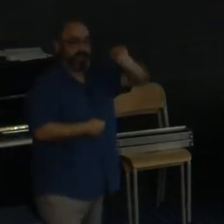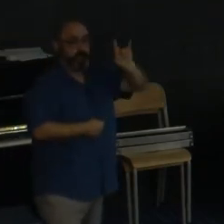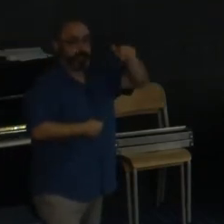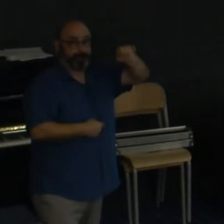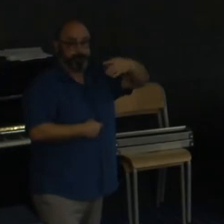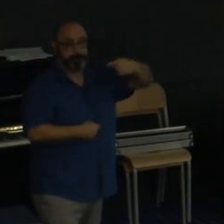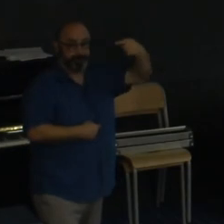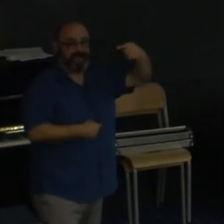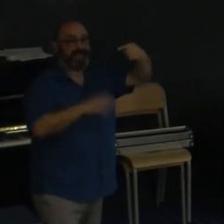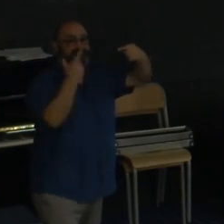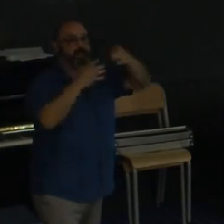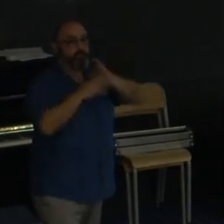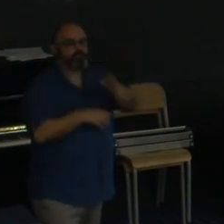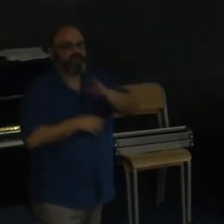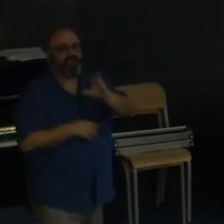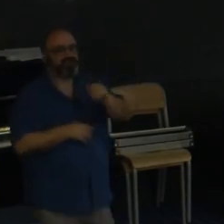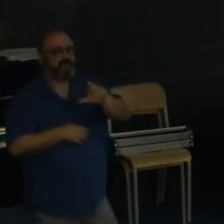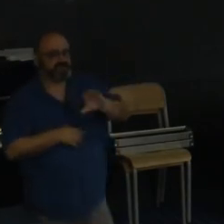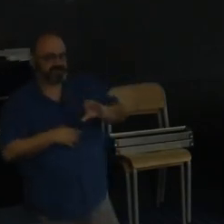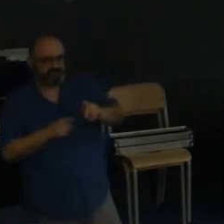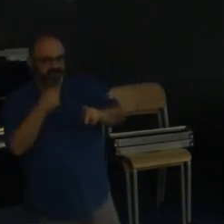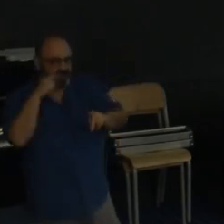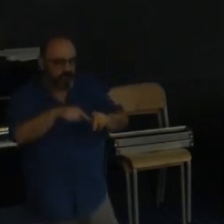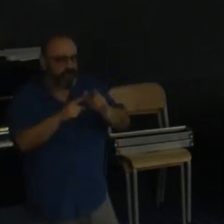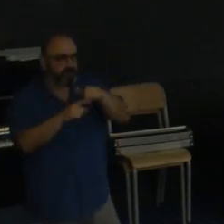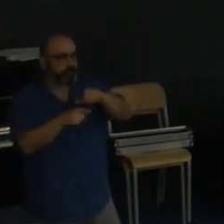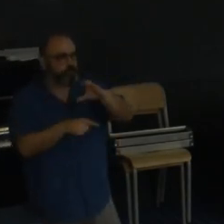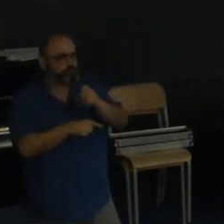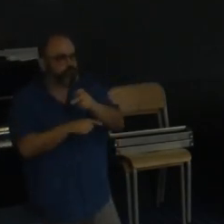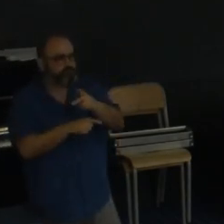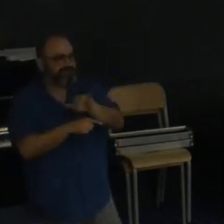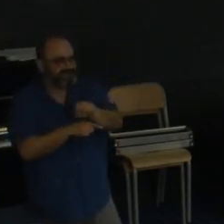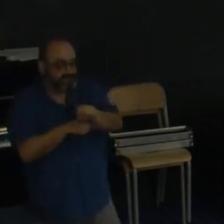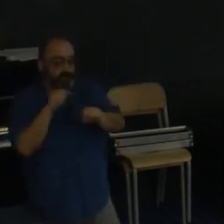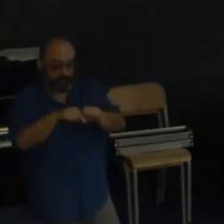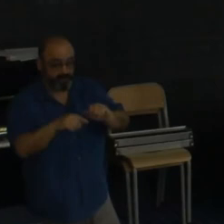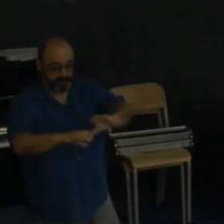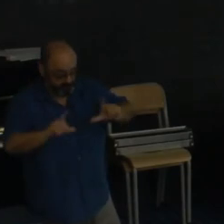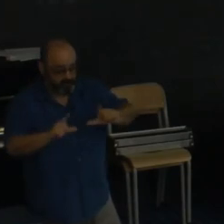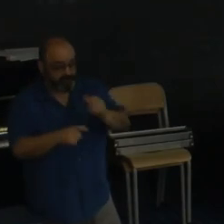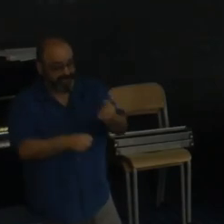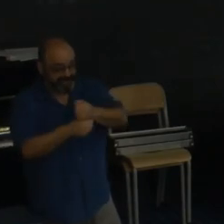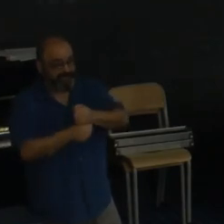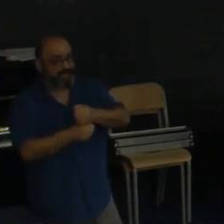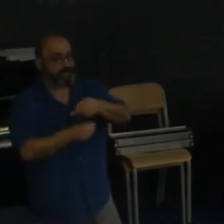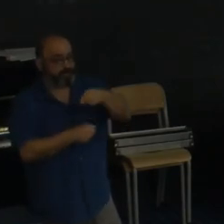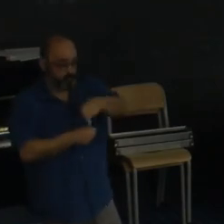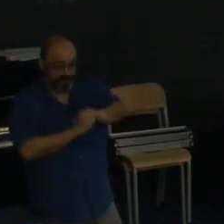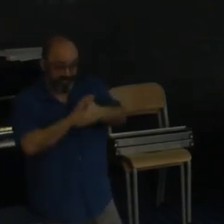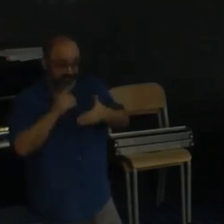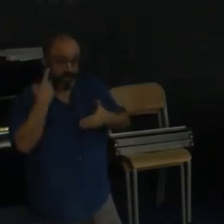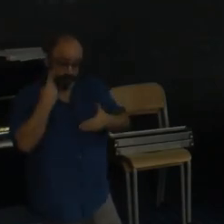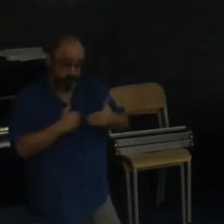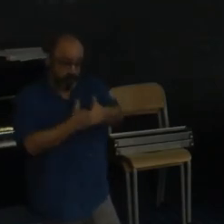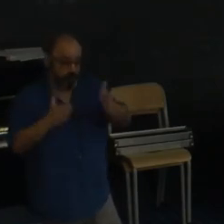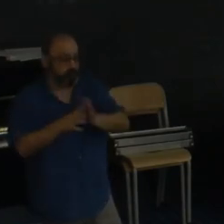vous êtes sur un projet Flask et que vous voulez voir un peu la liste des cookies, vous pouvez définir un alias qui va utiliser du code Python et à partir de là, n'afficher que les cookies par rapport